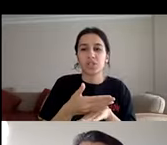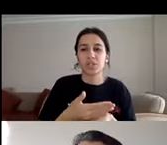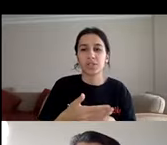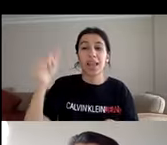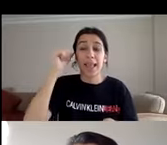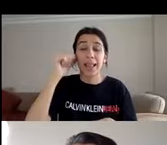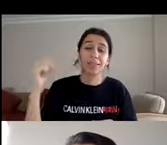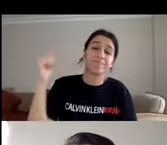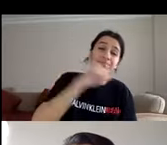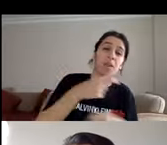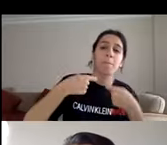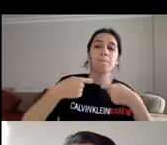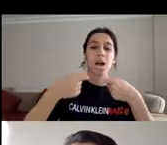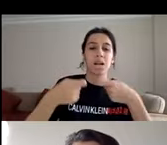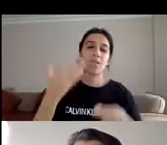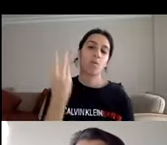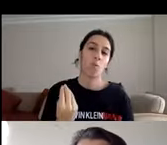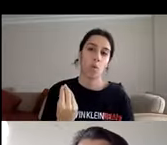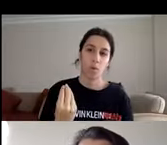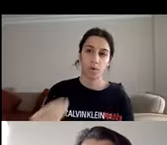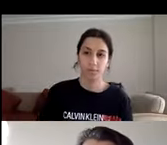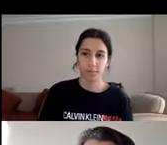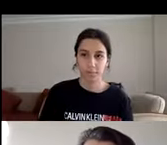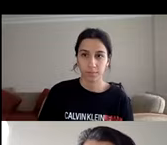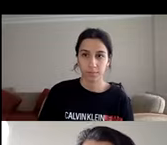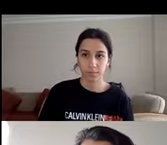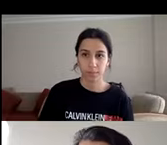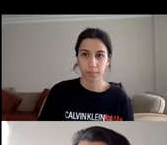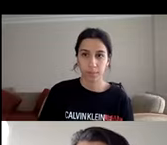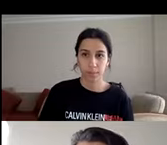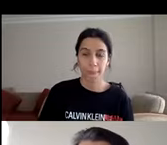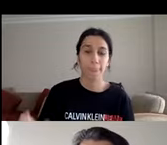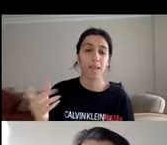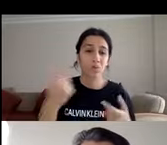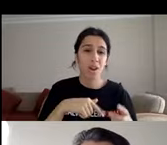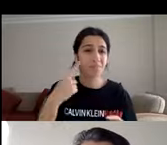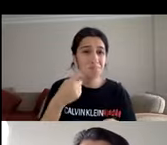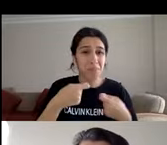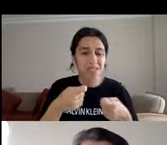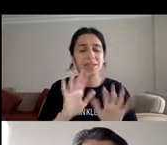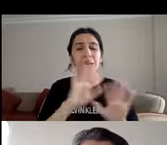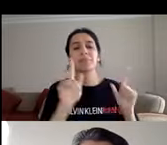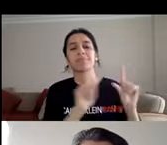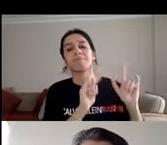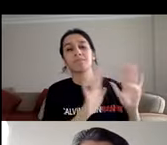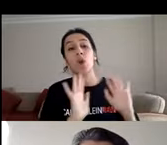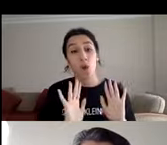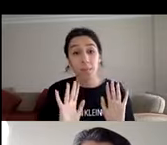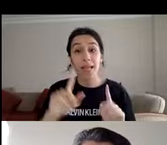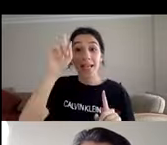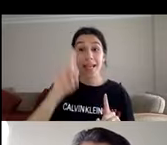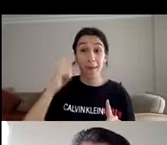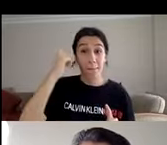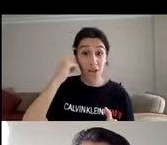dönerek, ciddi paralar harcayarak bu işi çözmeye çalışıyorlar. Ekipleri de olmadığı için genelde yapamıyorlar. Ne yapacağız? Sürecin en başından itibaren